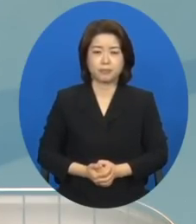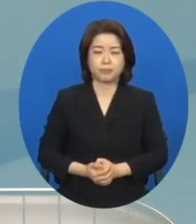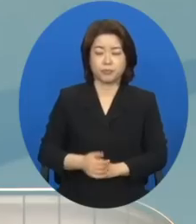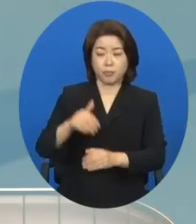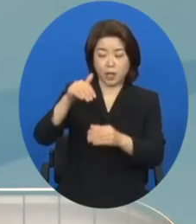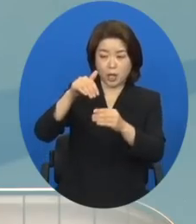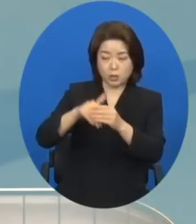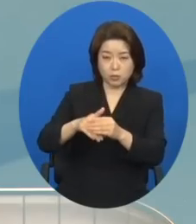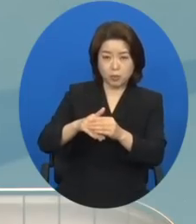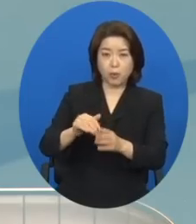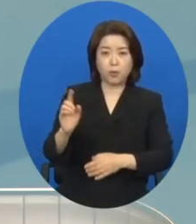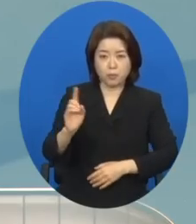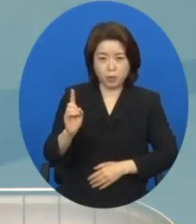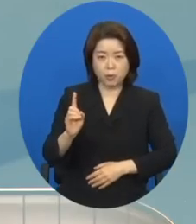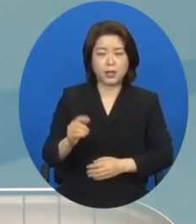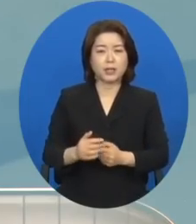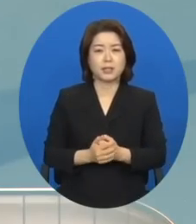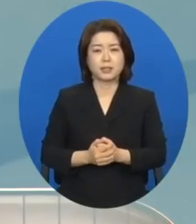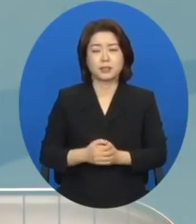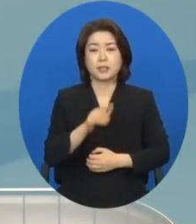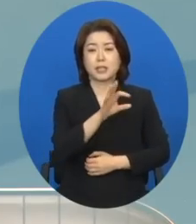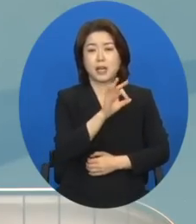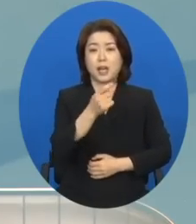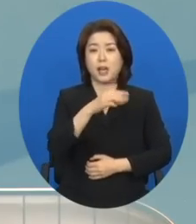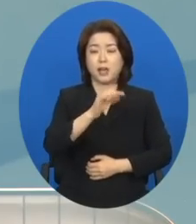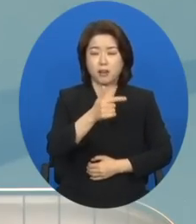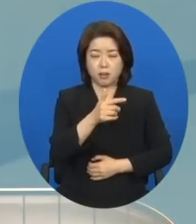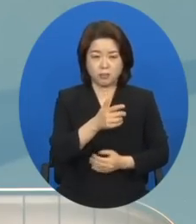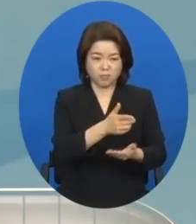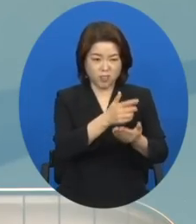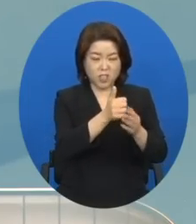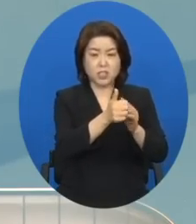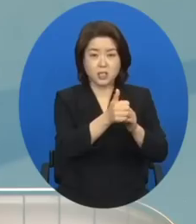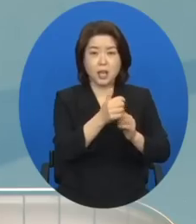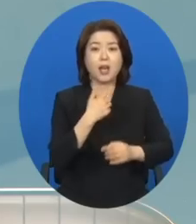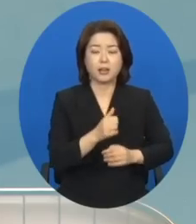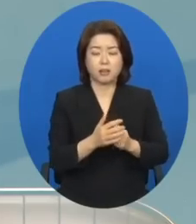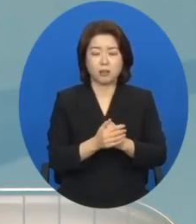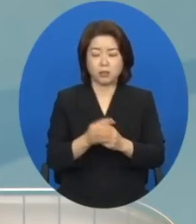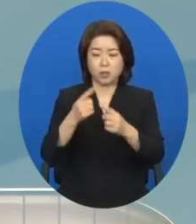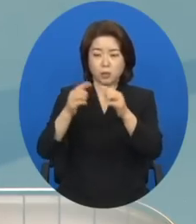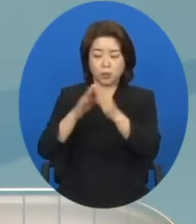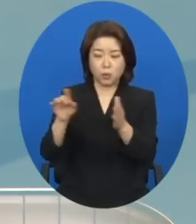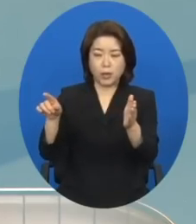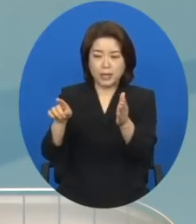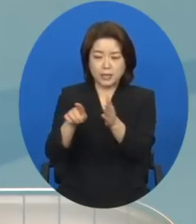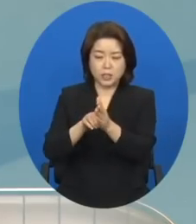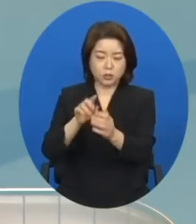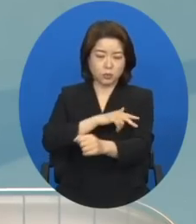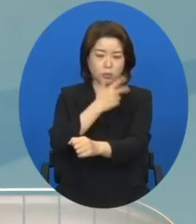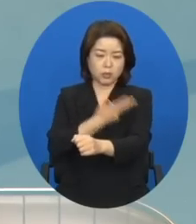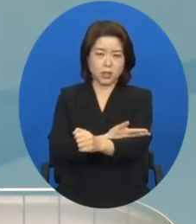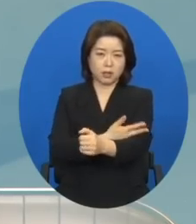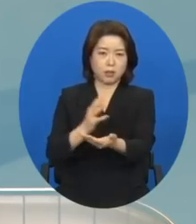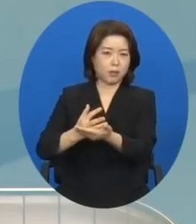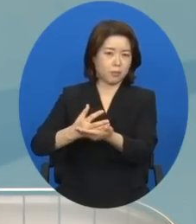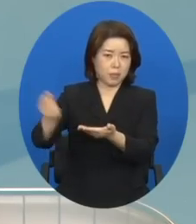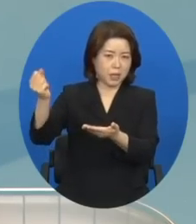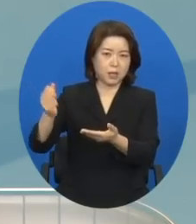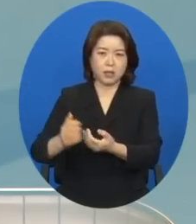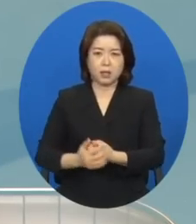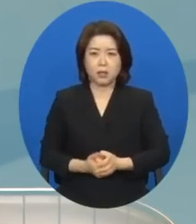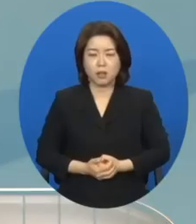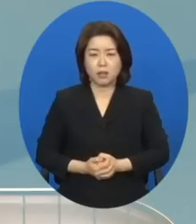투표를 해서 뭘 했냐면 이 에런 롱의 교회 신도 자격을 박탈합니다. 교회